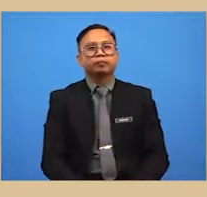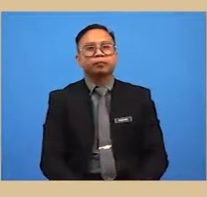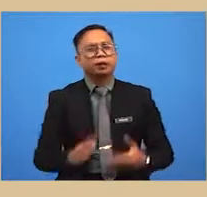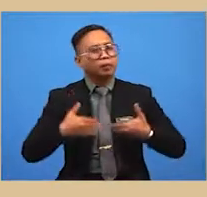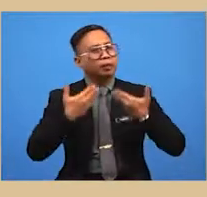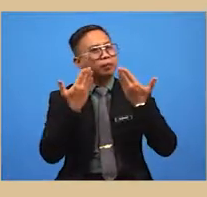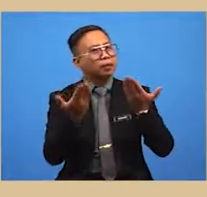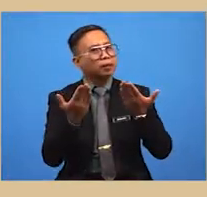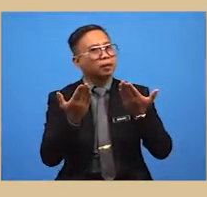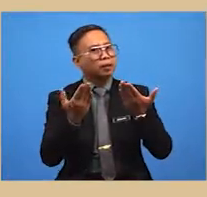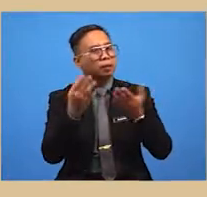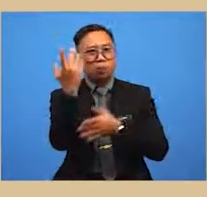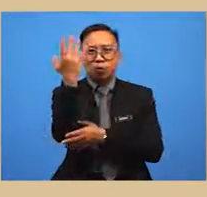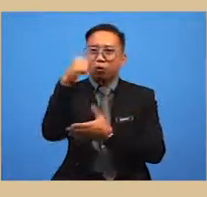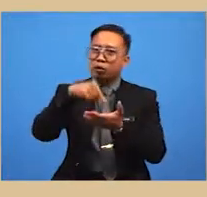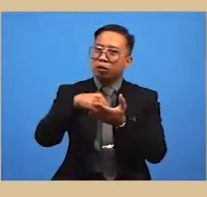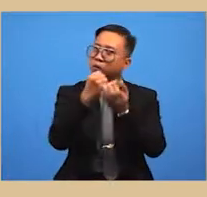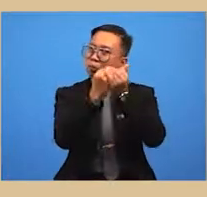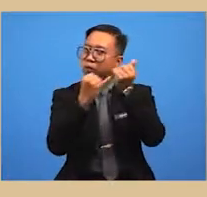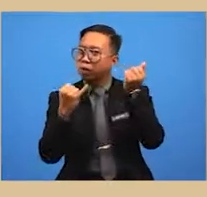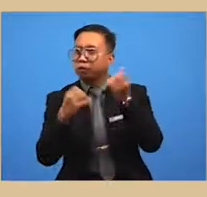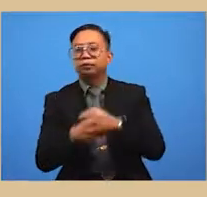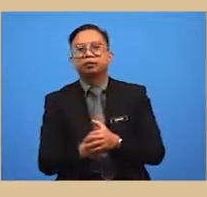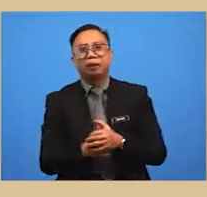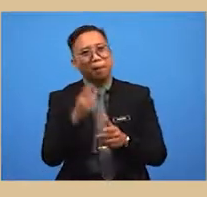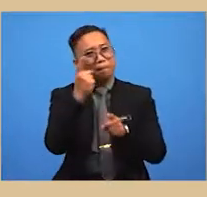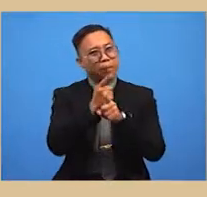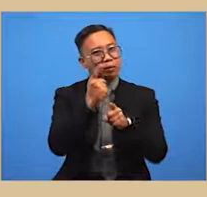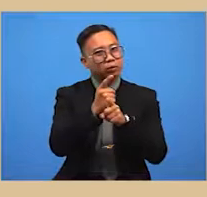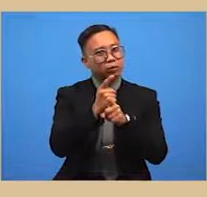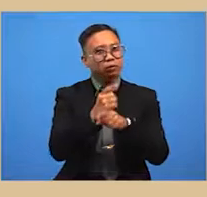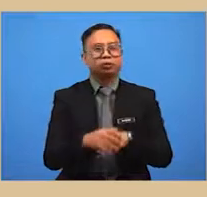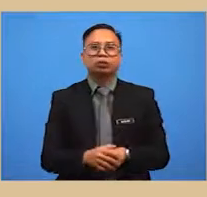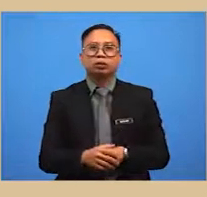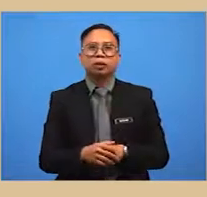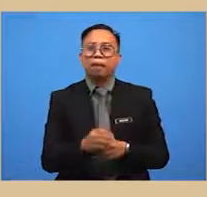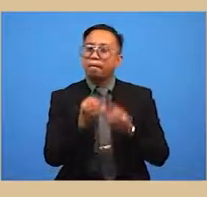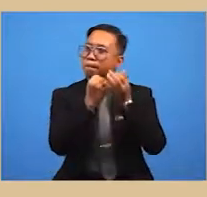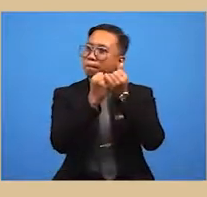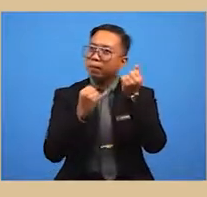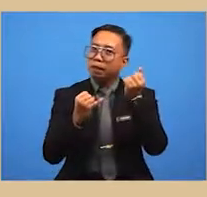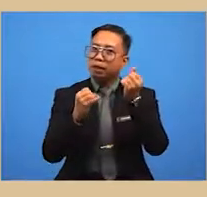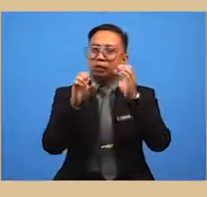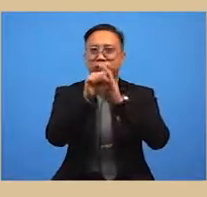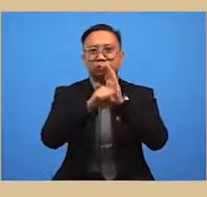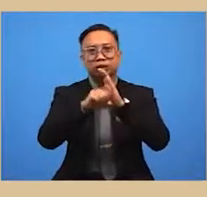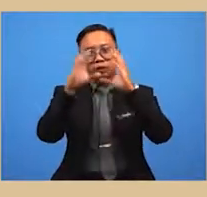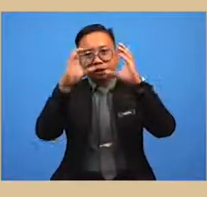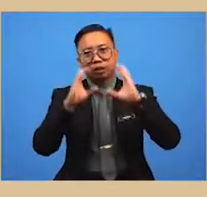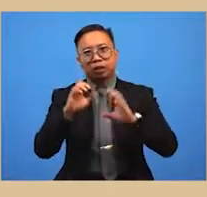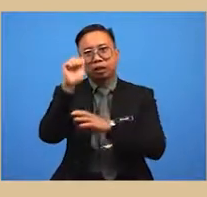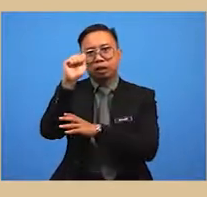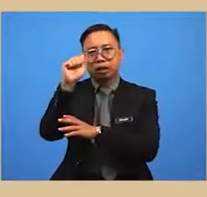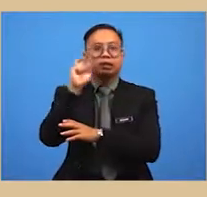pokok setawa membiak? Ya, betul murid-murid. Pokok setawa membiak secara pembiakan